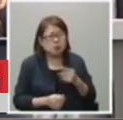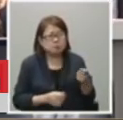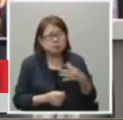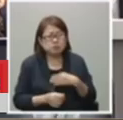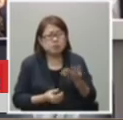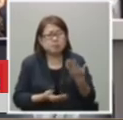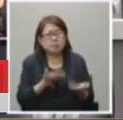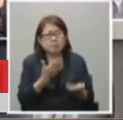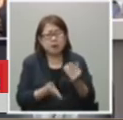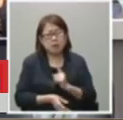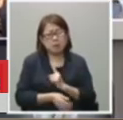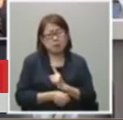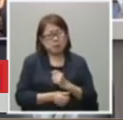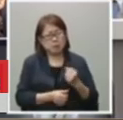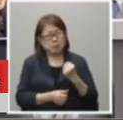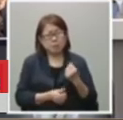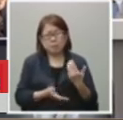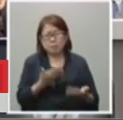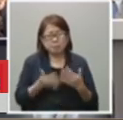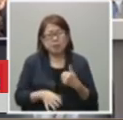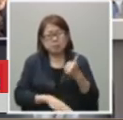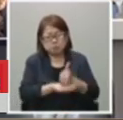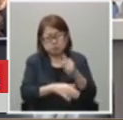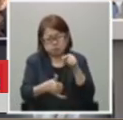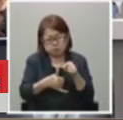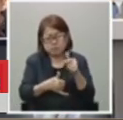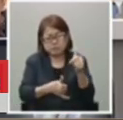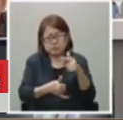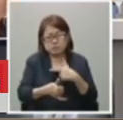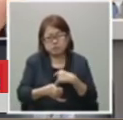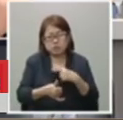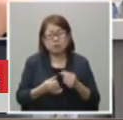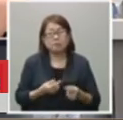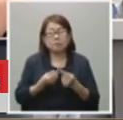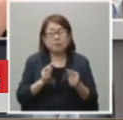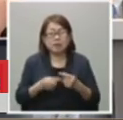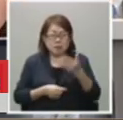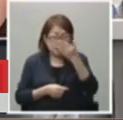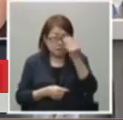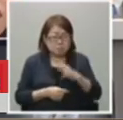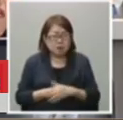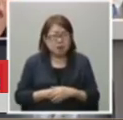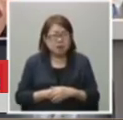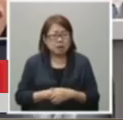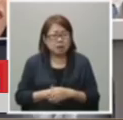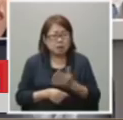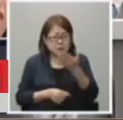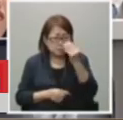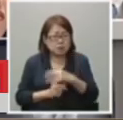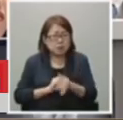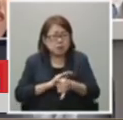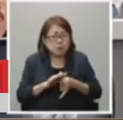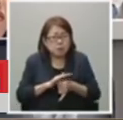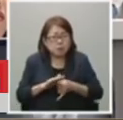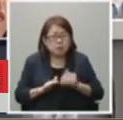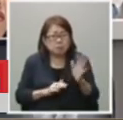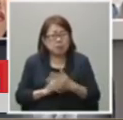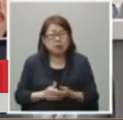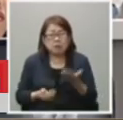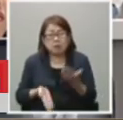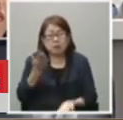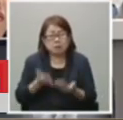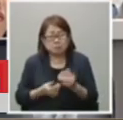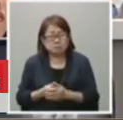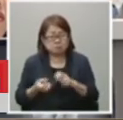ไม่ว่ากันครับผู้นำประเทศมันต้องแบบนั้นแต่อย่าลืมนะครับเราไม่ได้อยู่ในกะลาแลนด์ท่านประธานที่เคารพครับกระโดดตรงไหนก็โข